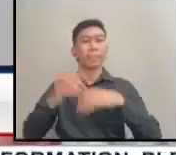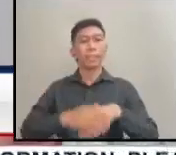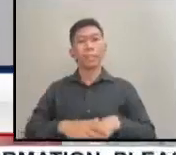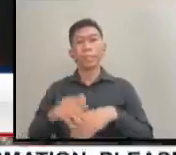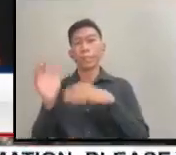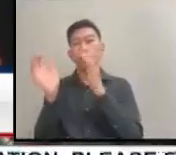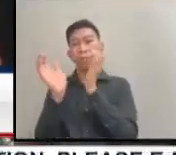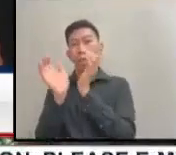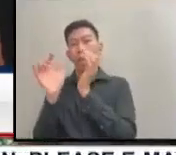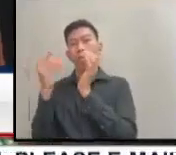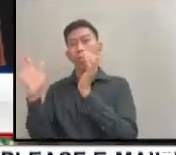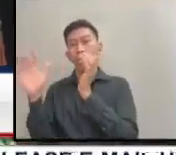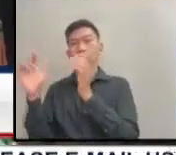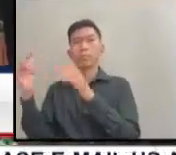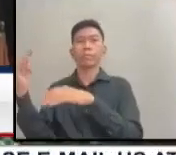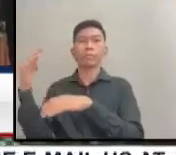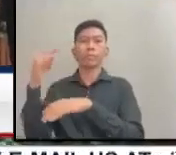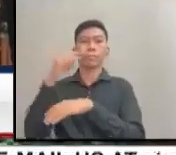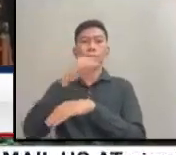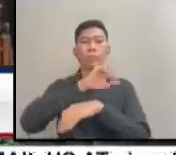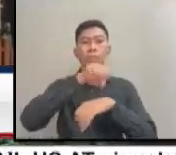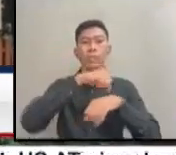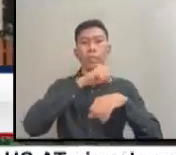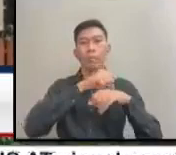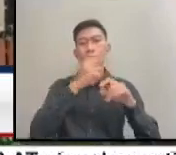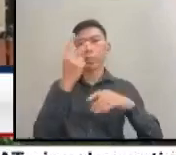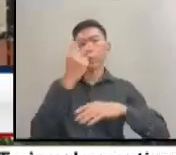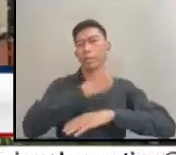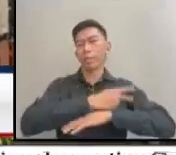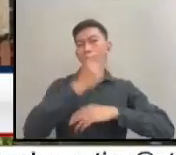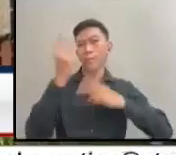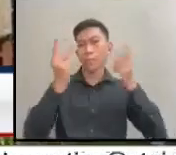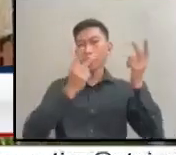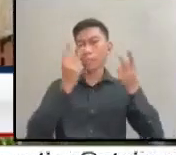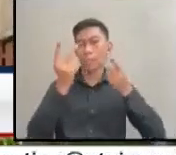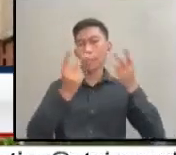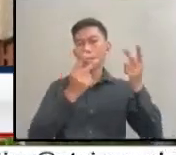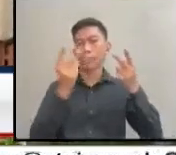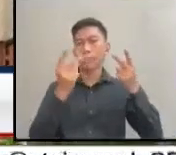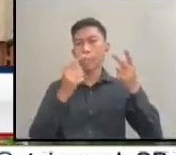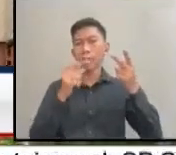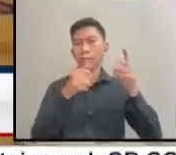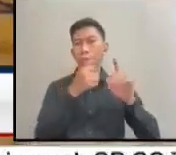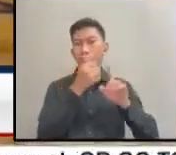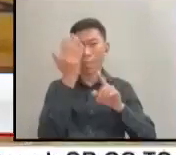Sara sa Singapore para sa 2-day visit bilang Pangulo ng Simeo.